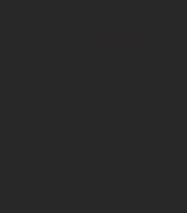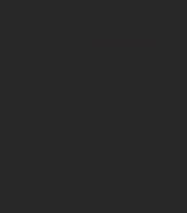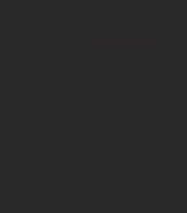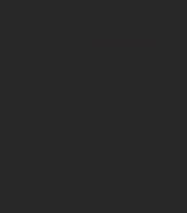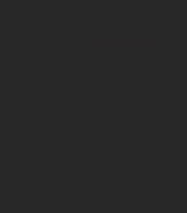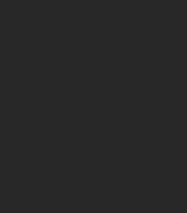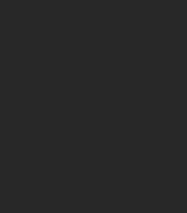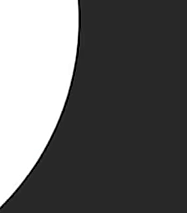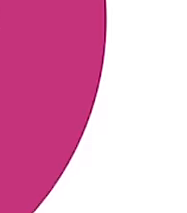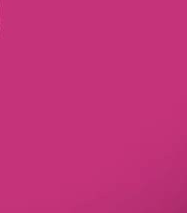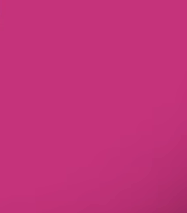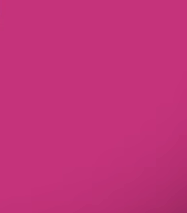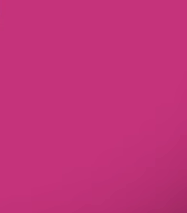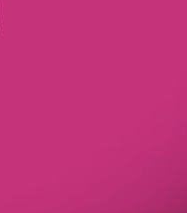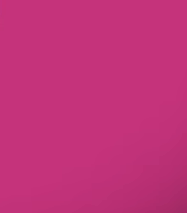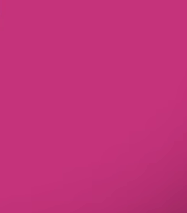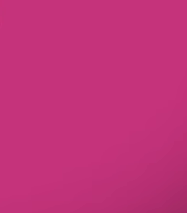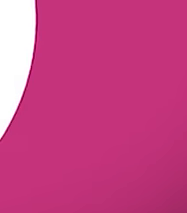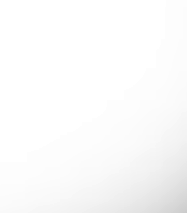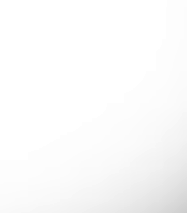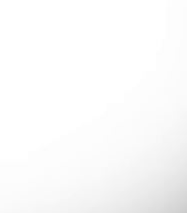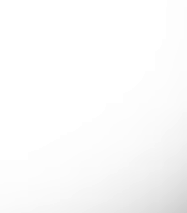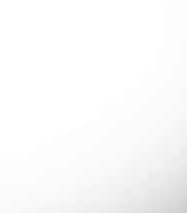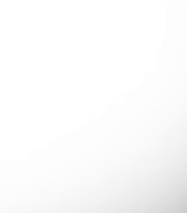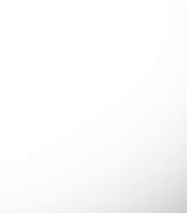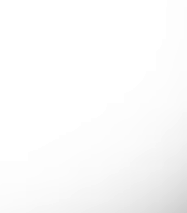Re, viss ēters ir te!